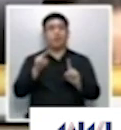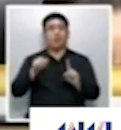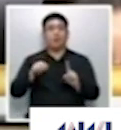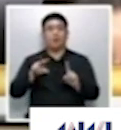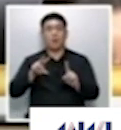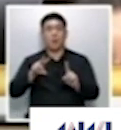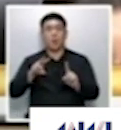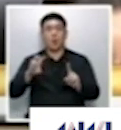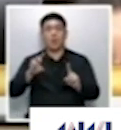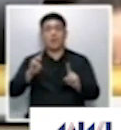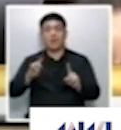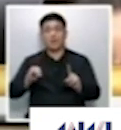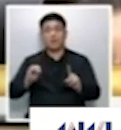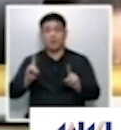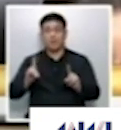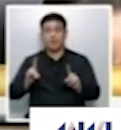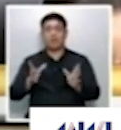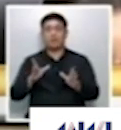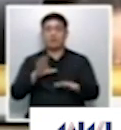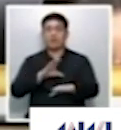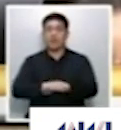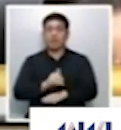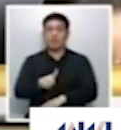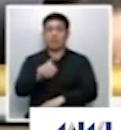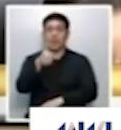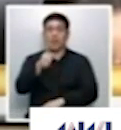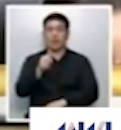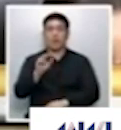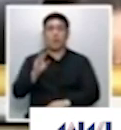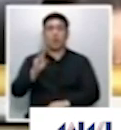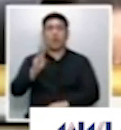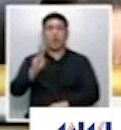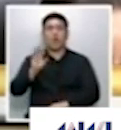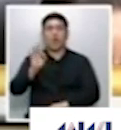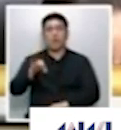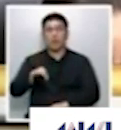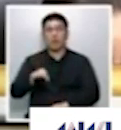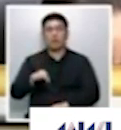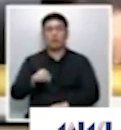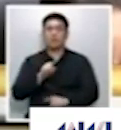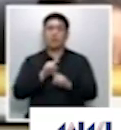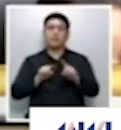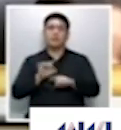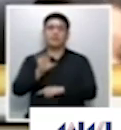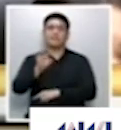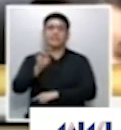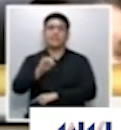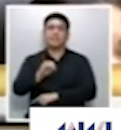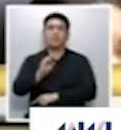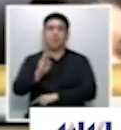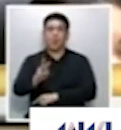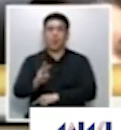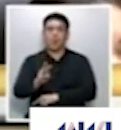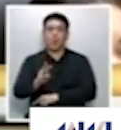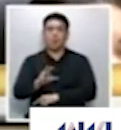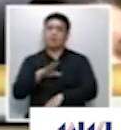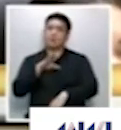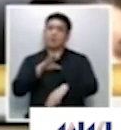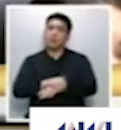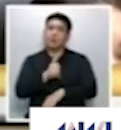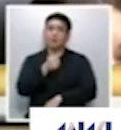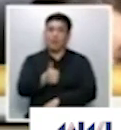12,671 รายจับกุมได้ 9,642 รายคิดเป็น 76% แสดงว่าจับกุม